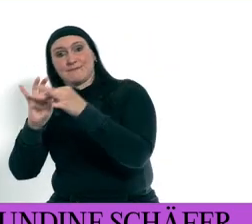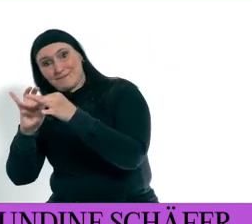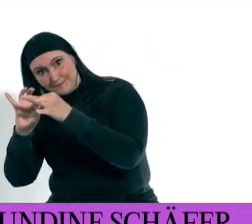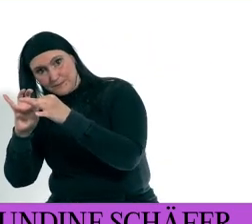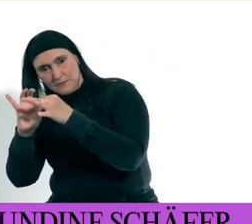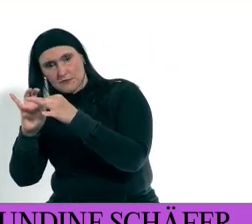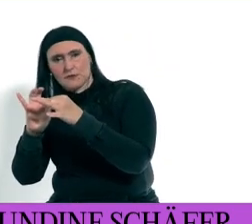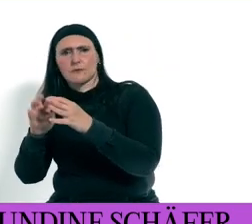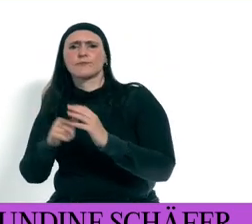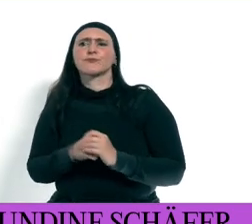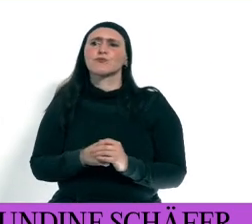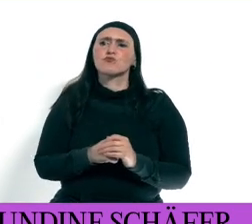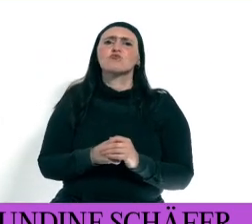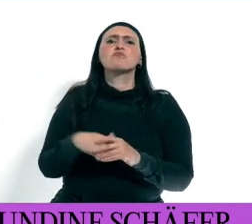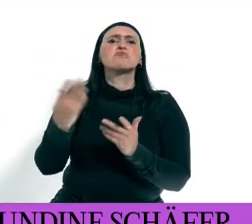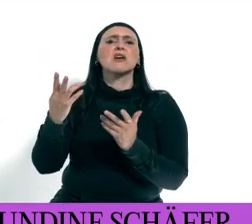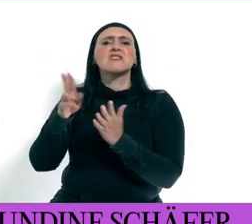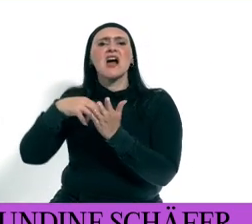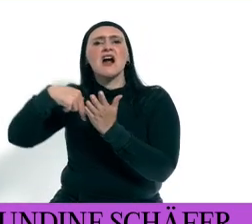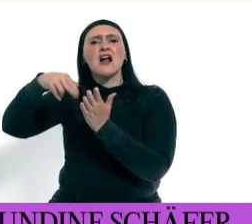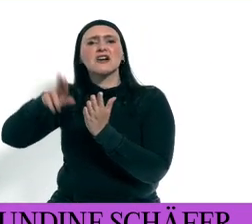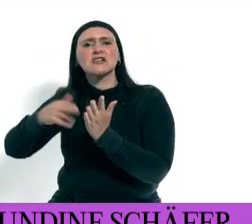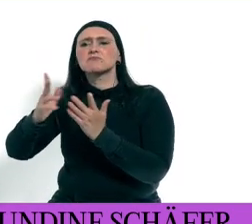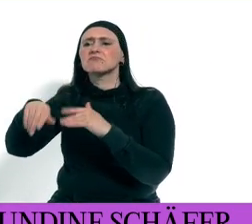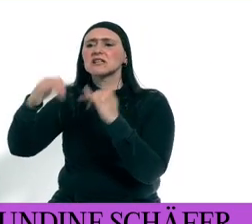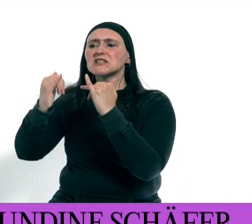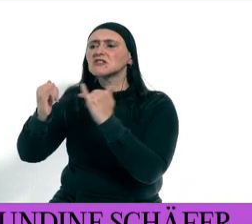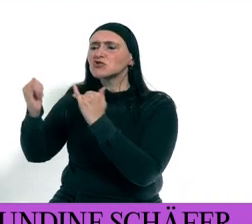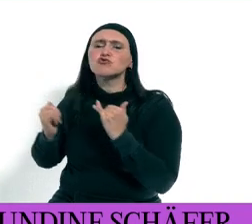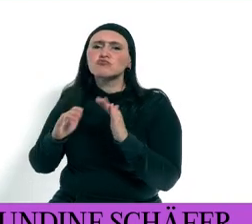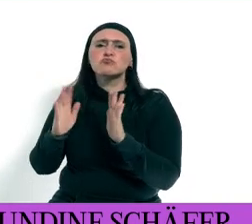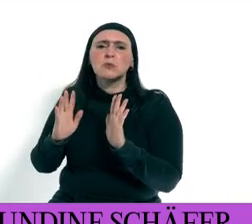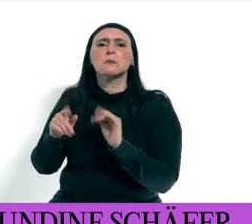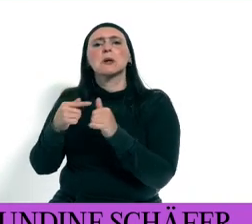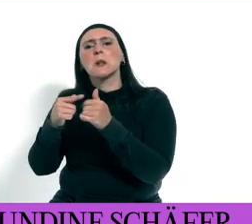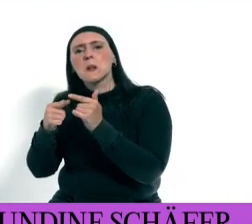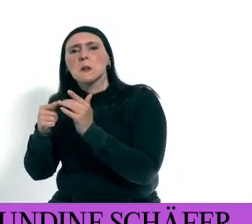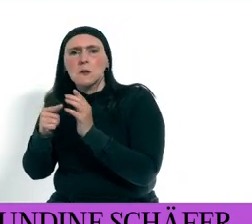vor eine Kluft. Und es gibt nach wie vor sehr viele Kunstinstitutionen,